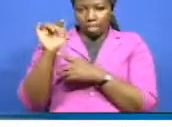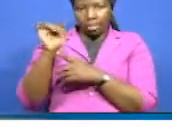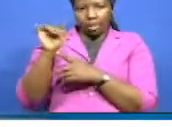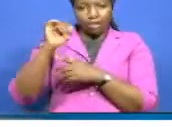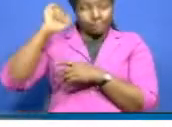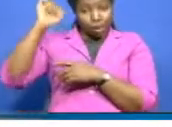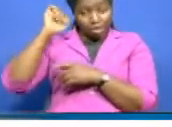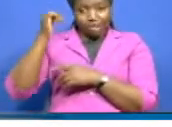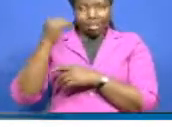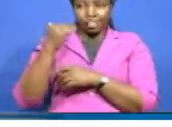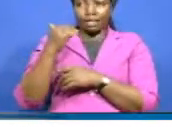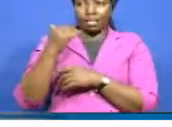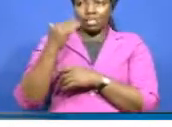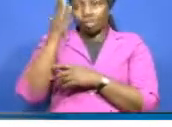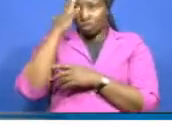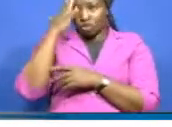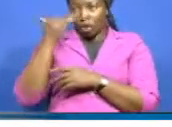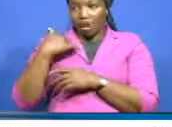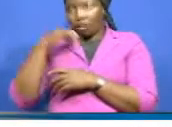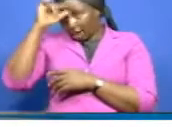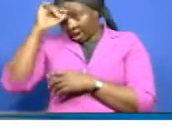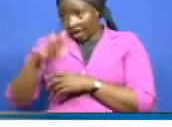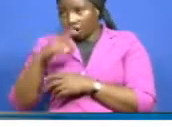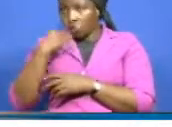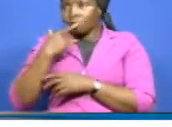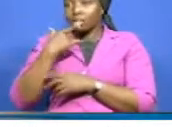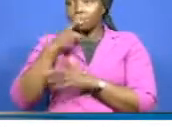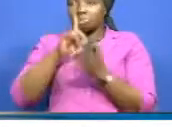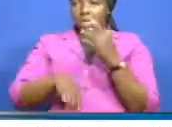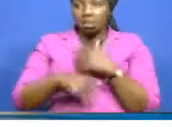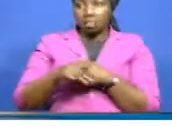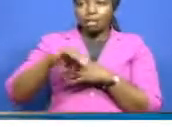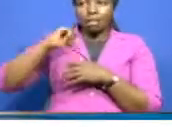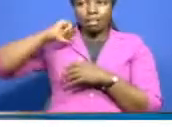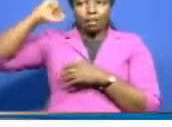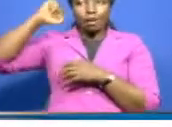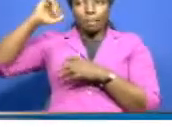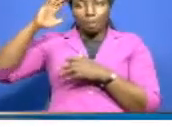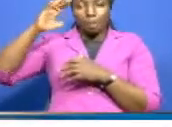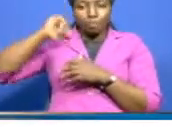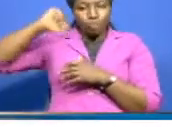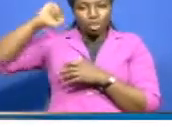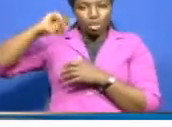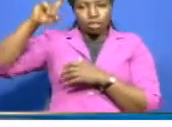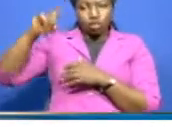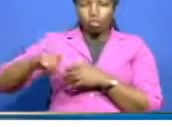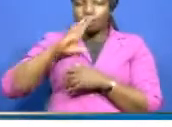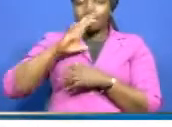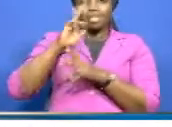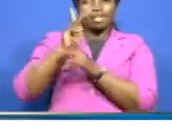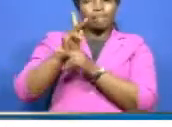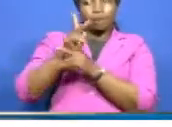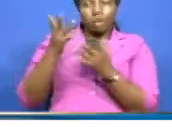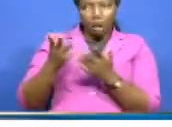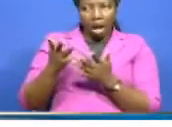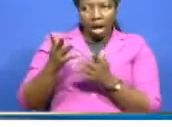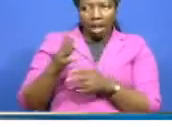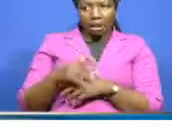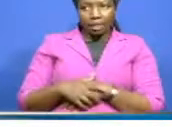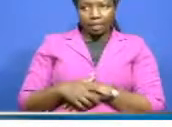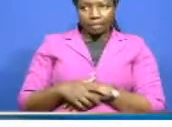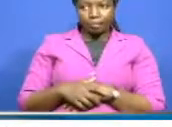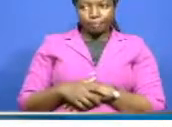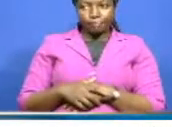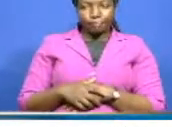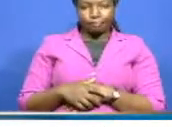tunaambiwaga, unajua kuna governor mmoja anasemaga siasa unafaa uiweke kwenye roho, kwenye mapafu. Si siasa ya